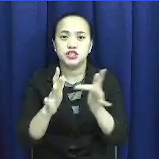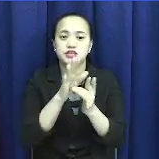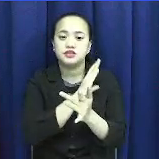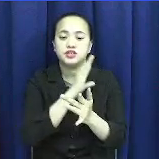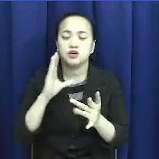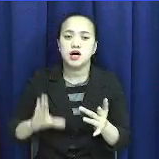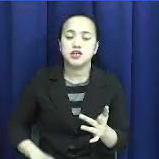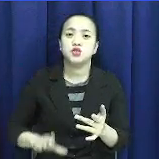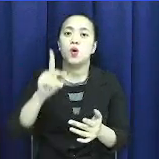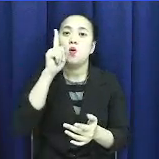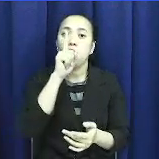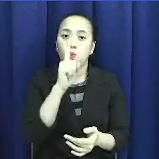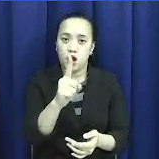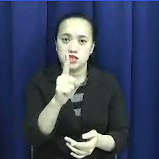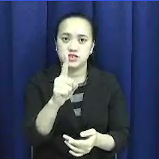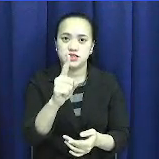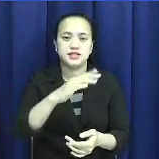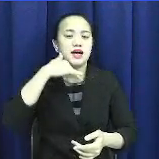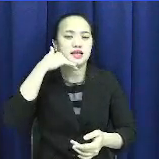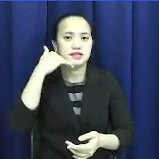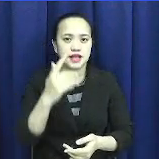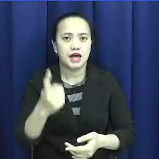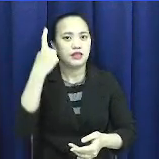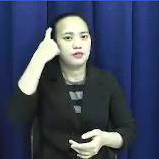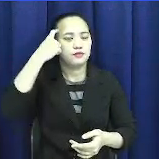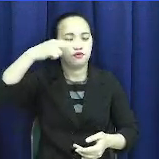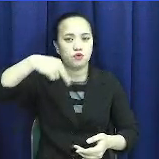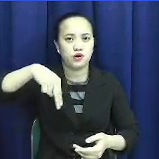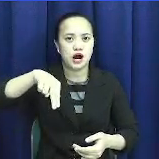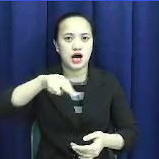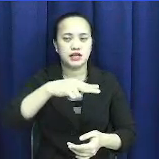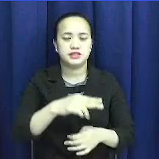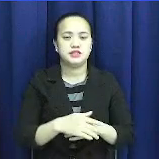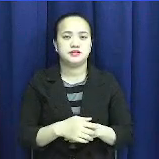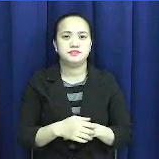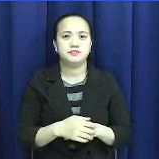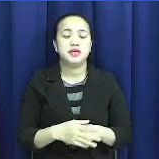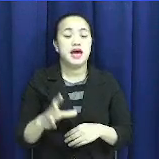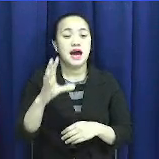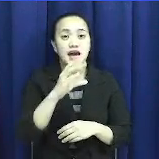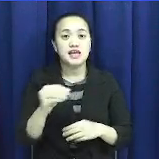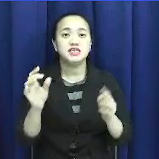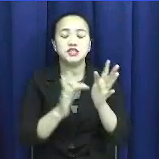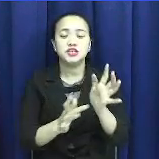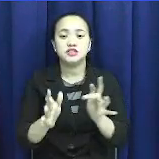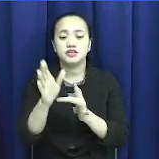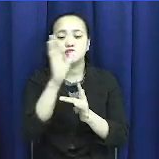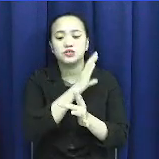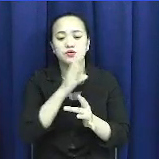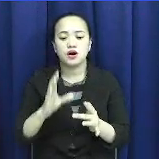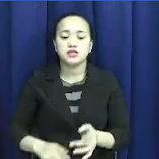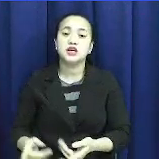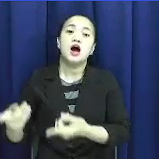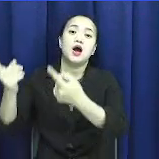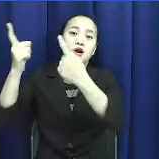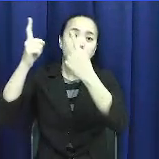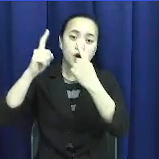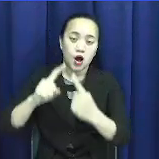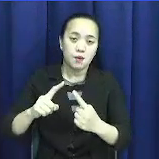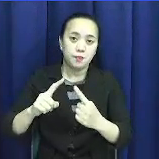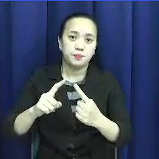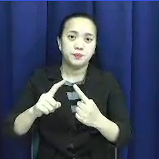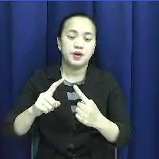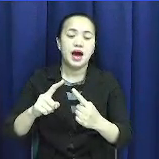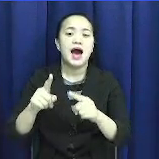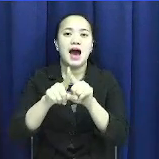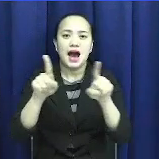mauulit. Siya po ay muling babalik, pero hindi po para magbayad ng ating kasalanan, kundi si Kristo po ay muling babalik as King of Kings